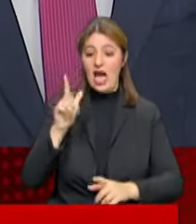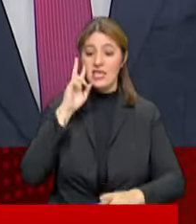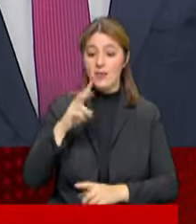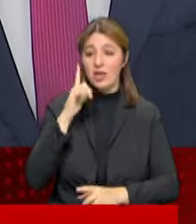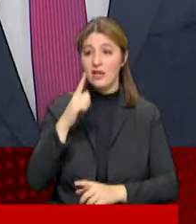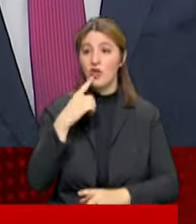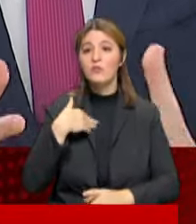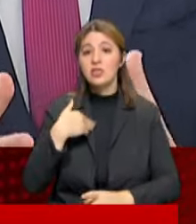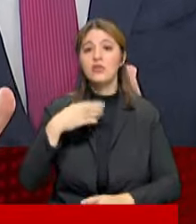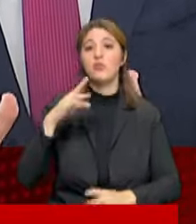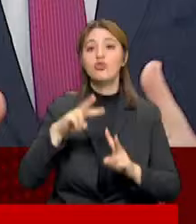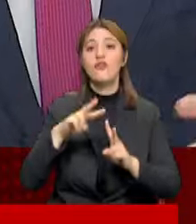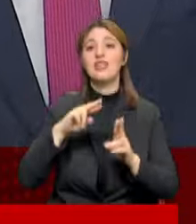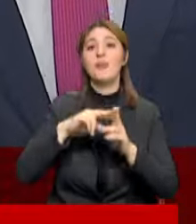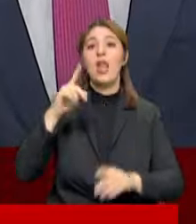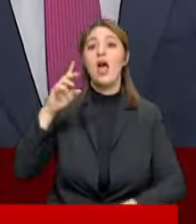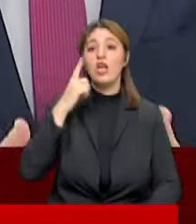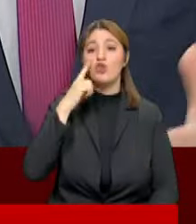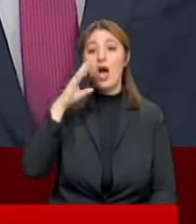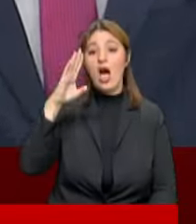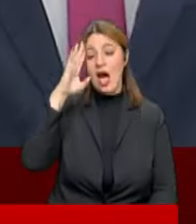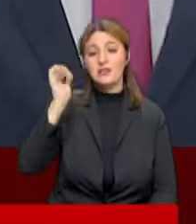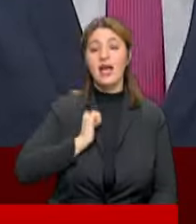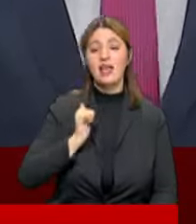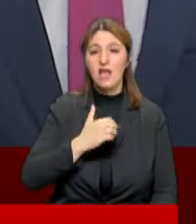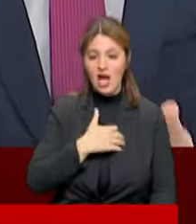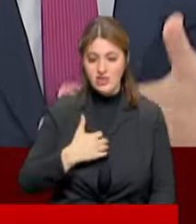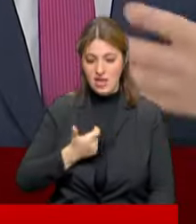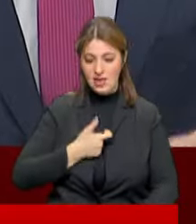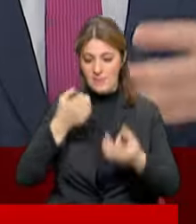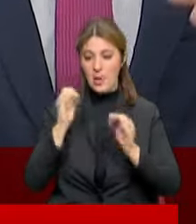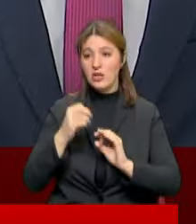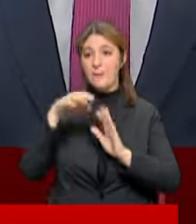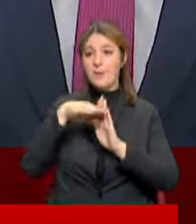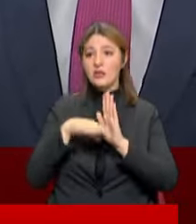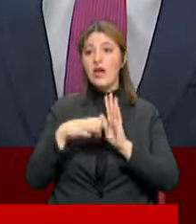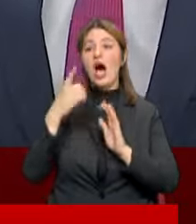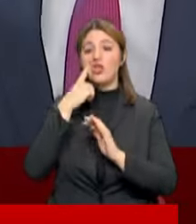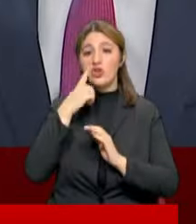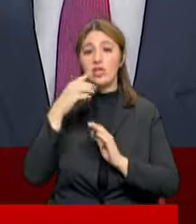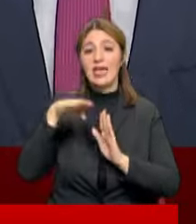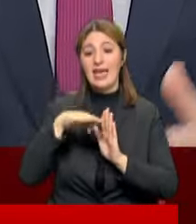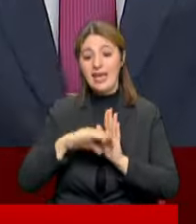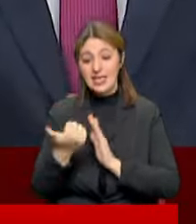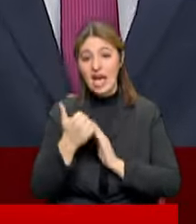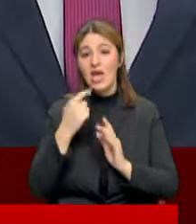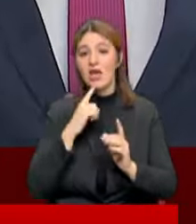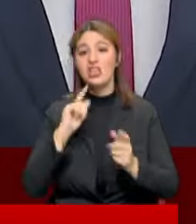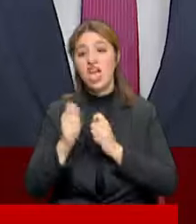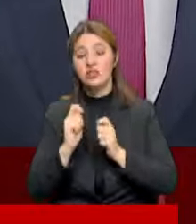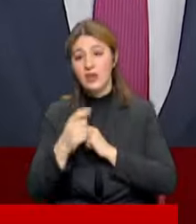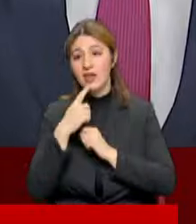Mustafa Kemal'in askerleriyiz Mustafa zaten anayasanın başlangıç maddelerinde Atatürk ilke ve inkılapları der anayasanın